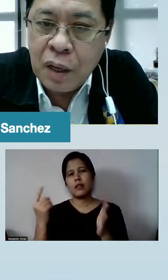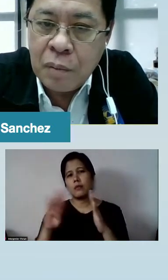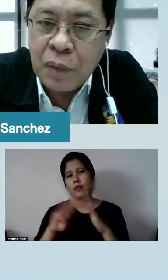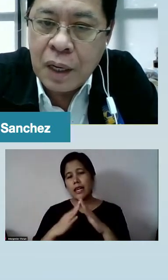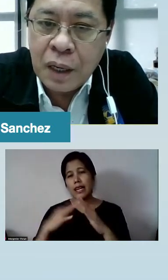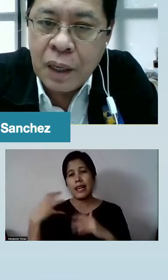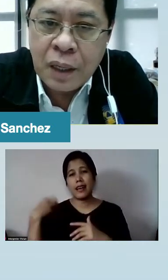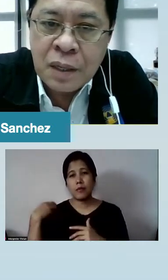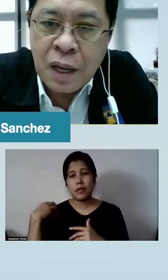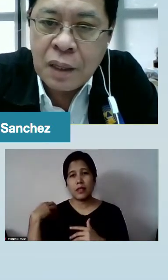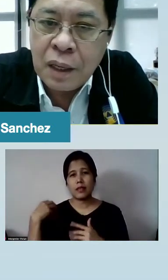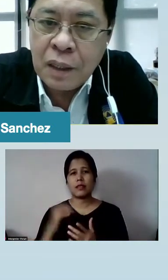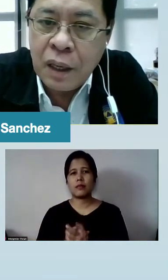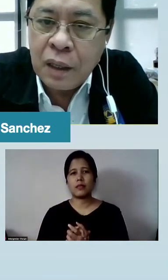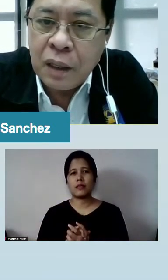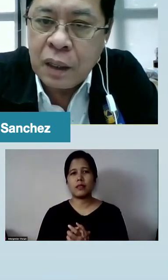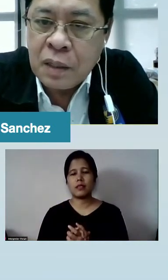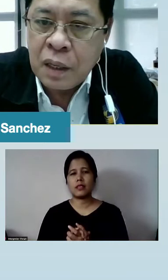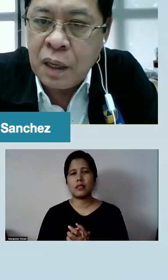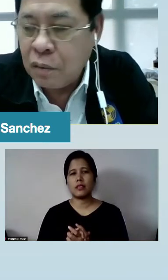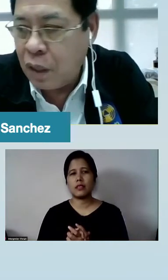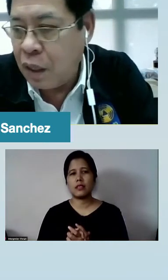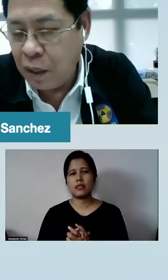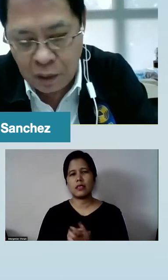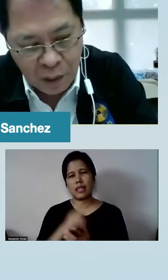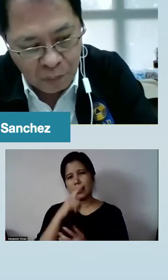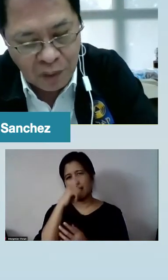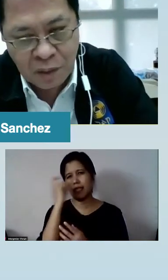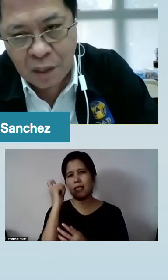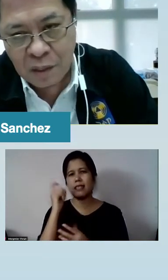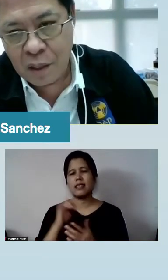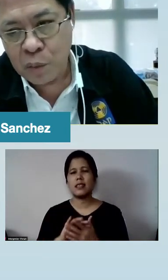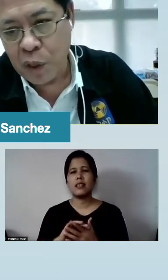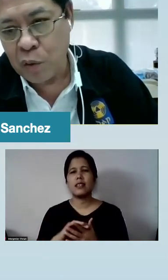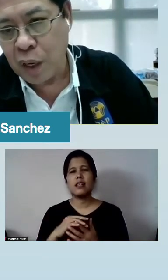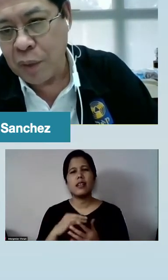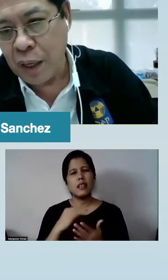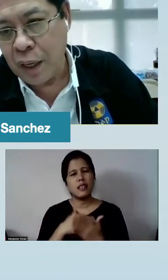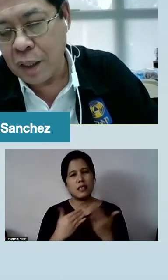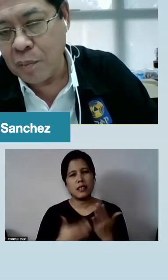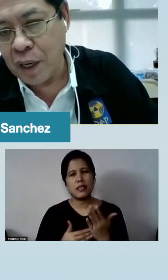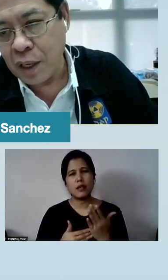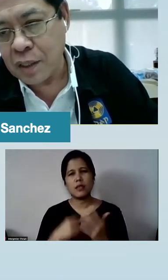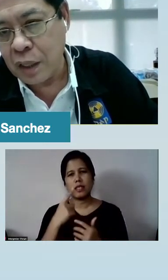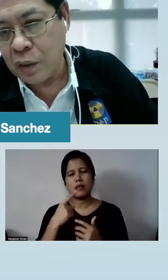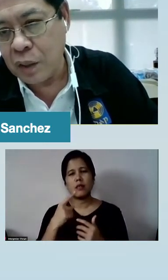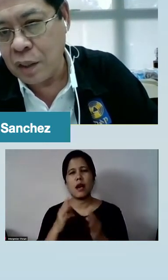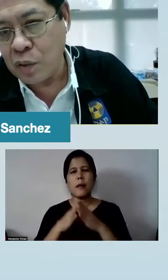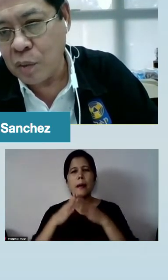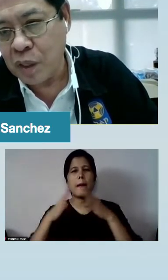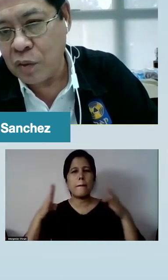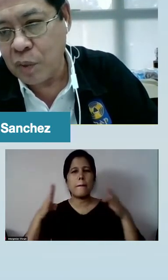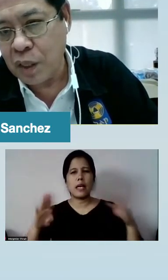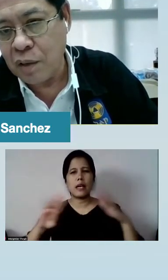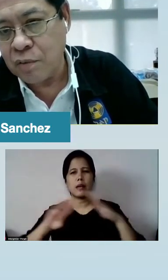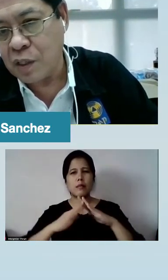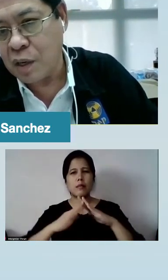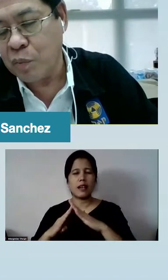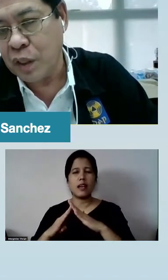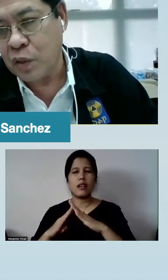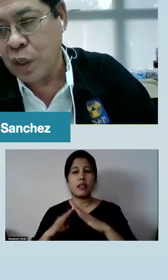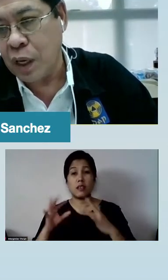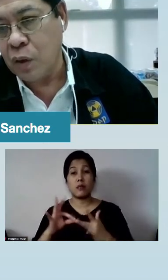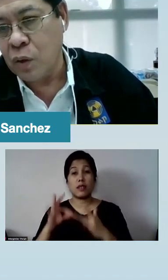mga barangays natin. Kasi in some instances, mayroong mga malalaking barangays, lalo na dito sa Metro Manila.